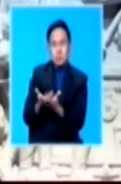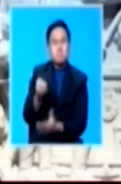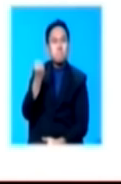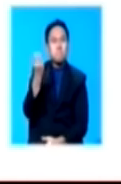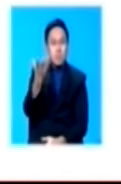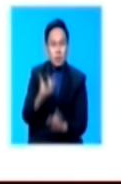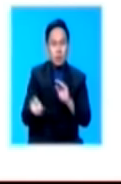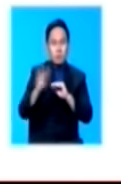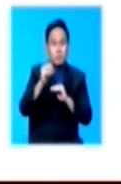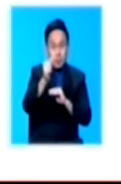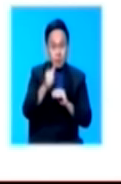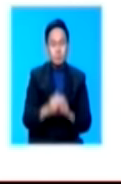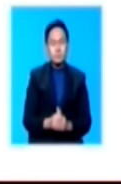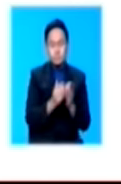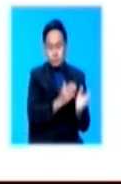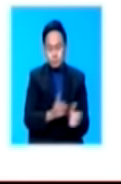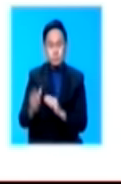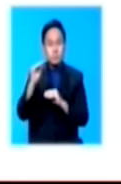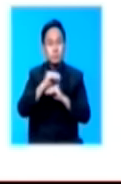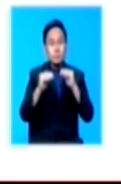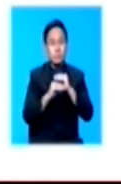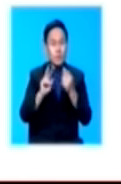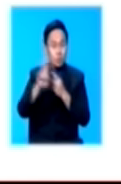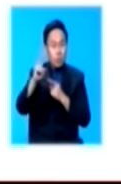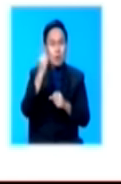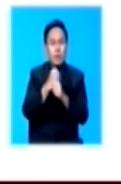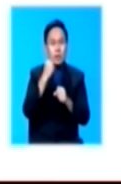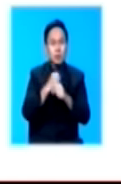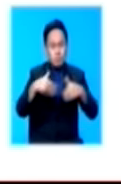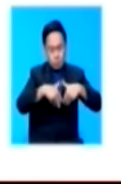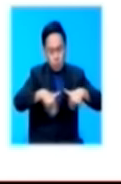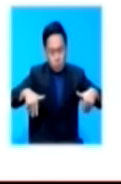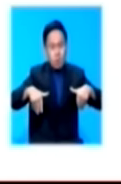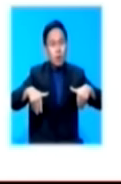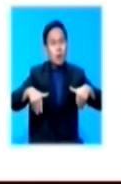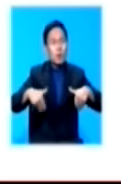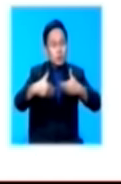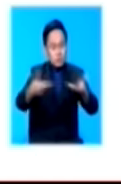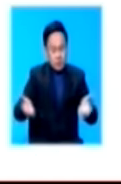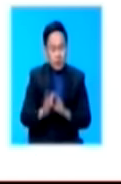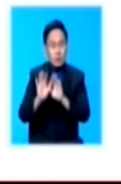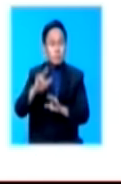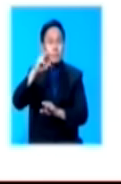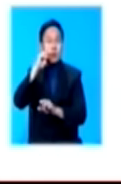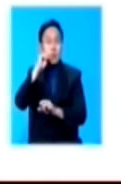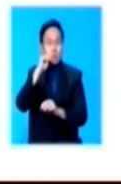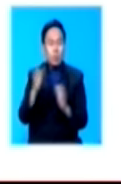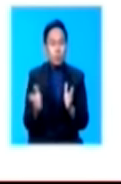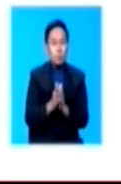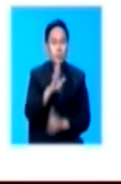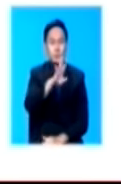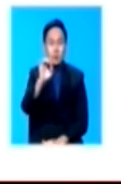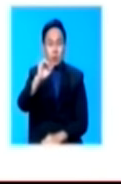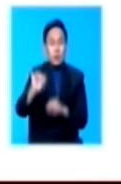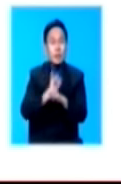ครับเรื่องที่สองเรื่องโครงการฟื้นฟูสระเก็บน้ำบ้านหนองดู400ไร่นะครับก็เป็นโครงการหนึ่งในพื้นที่จังหวัด